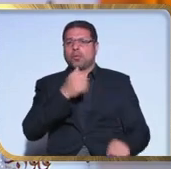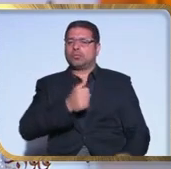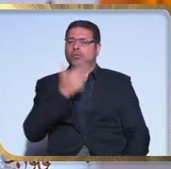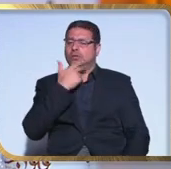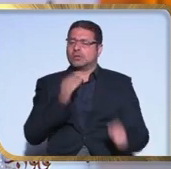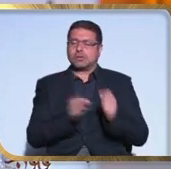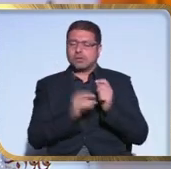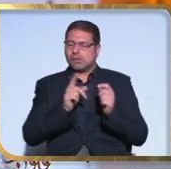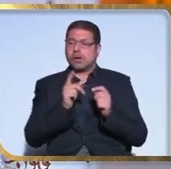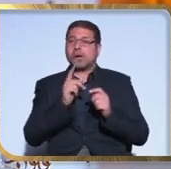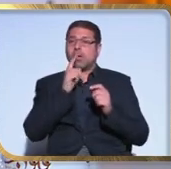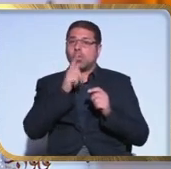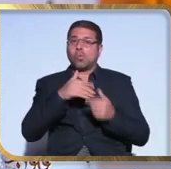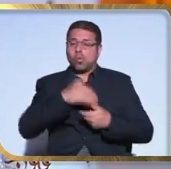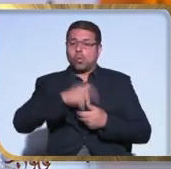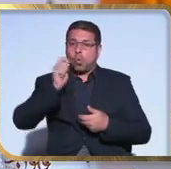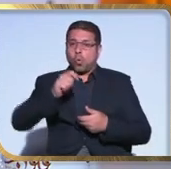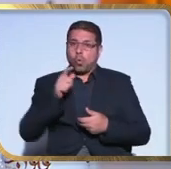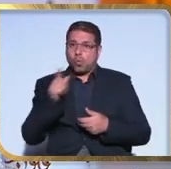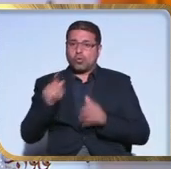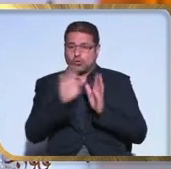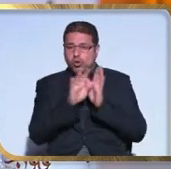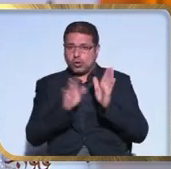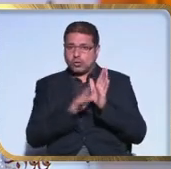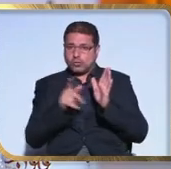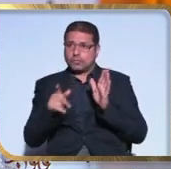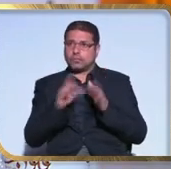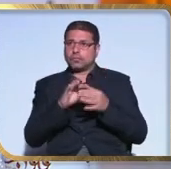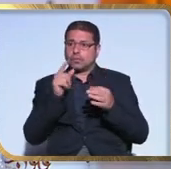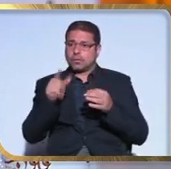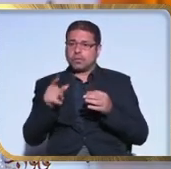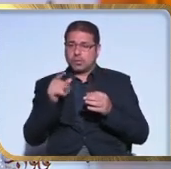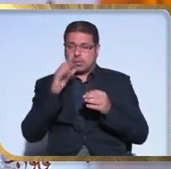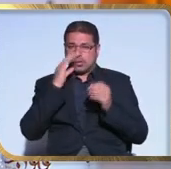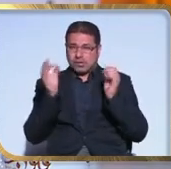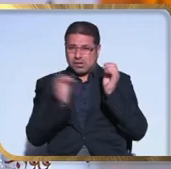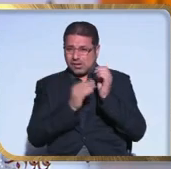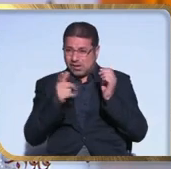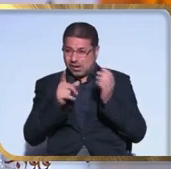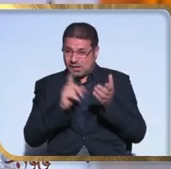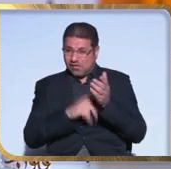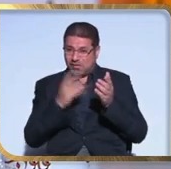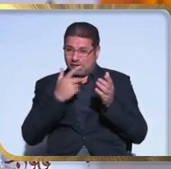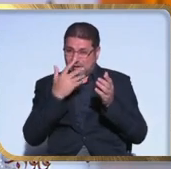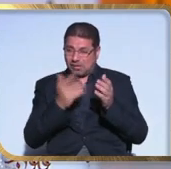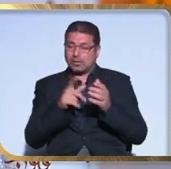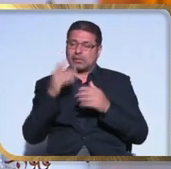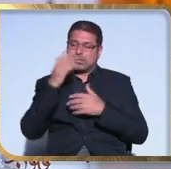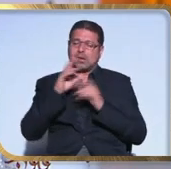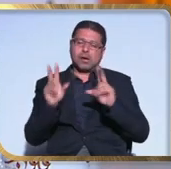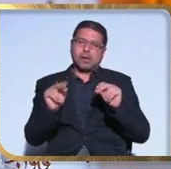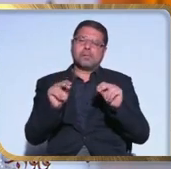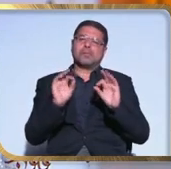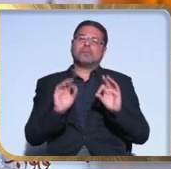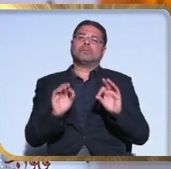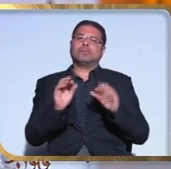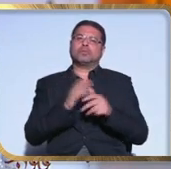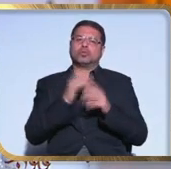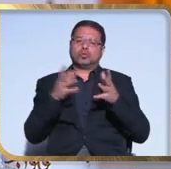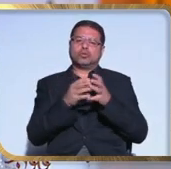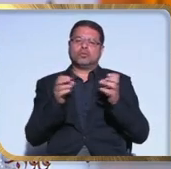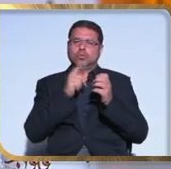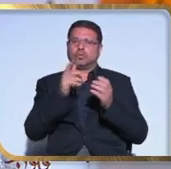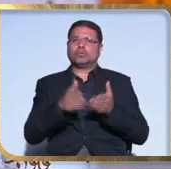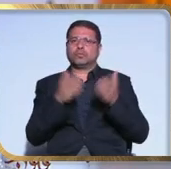ينجس انما حكمه في الشرع انه اذا اصابه كذا لابد ان يكون كذا وزي ما شرحنا